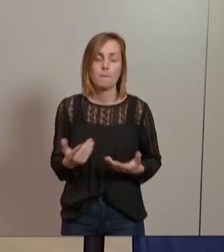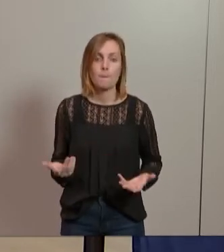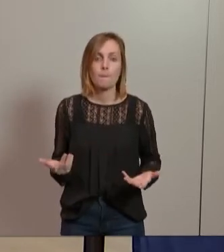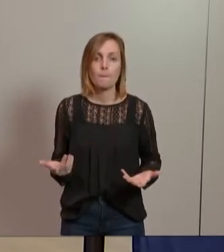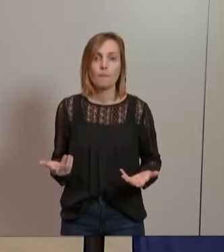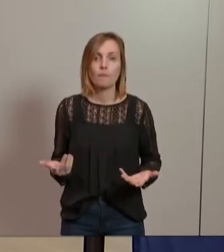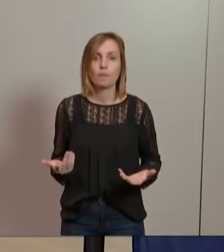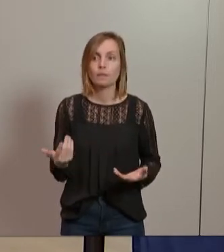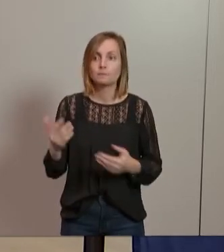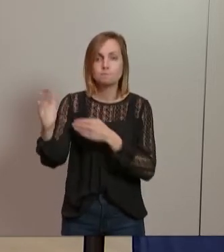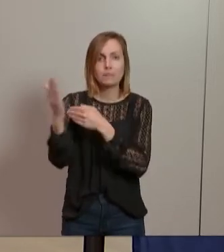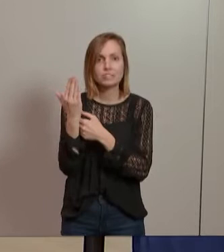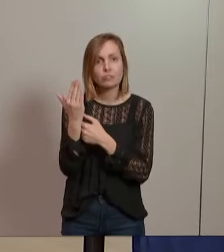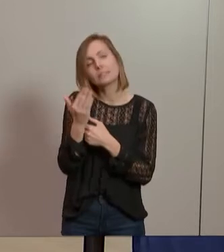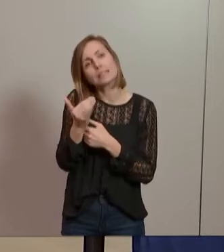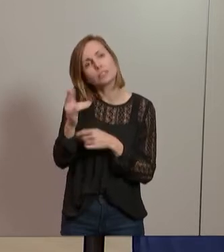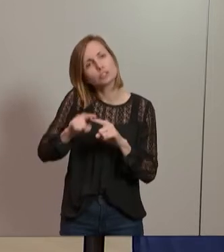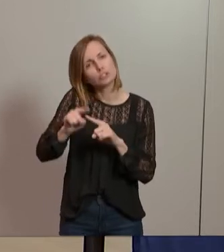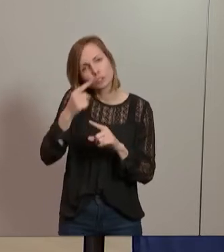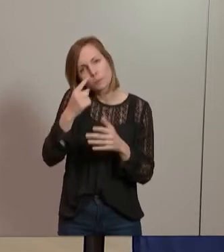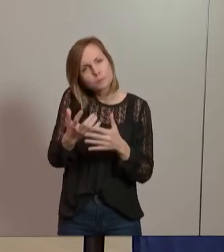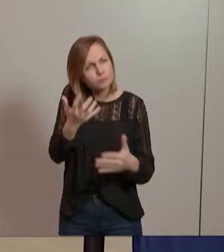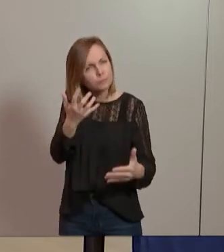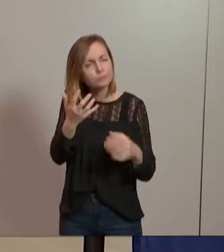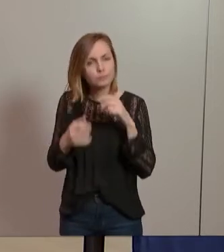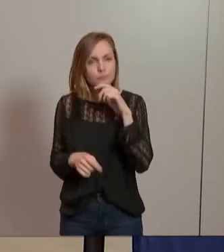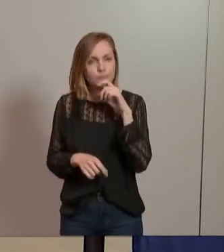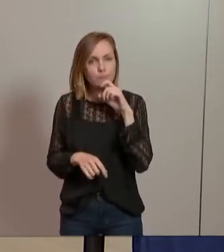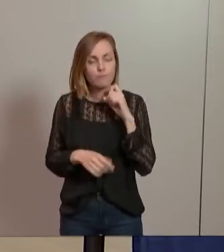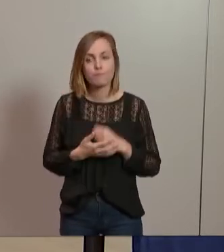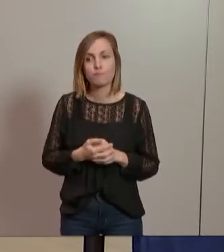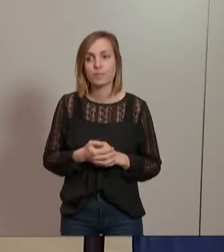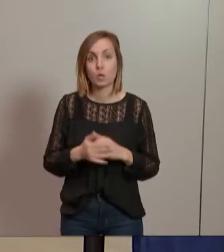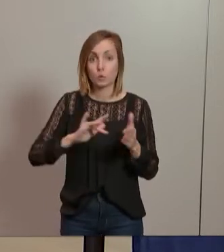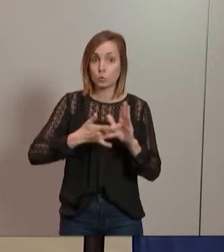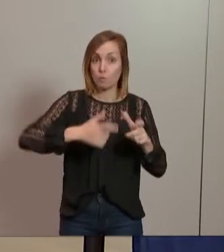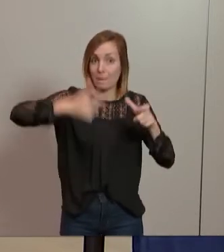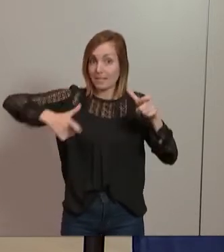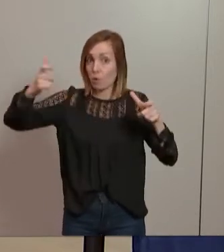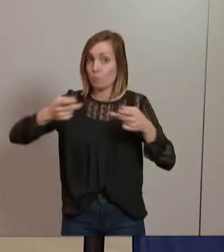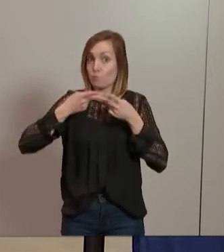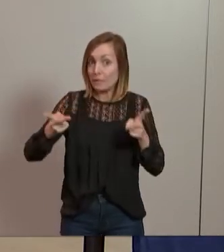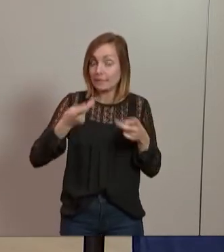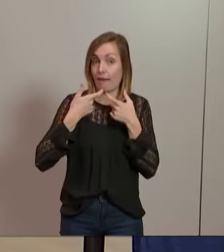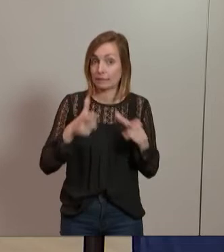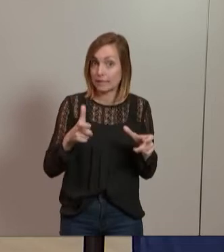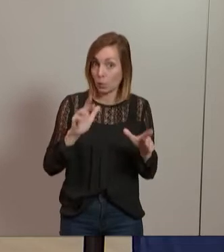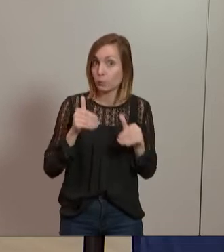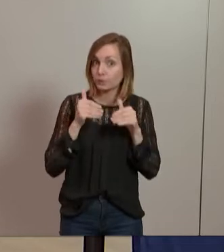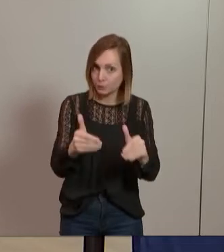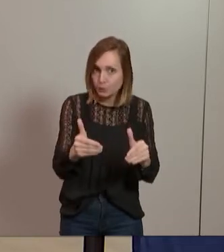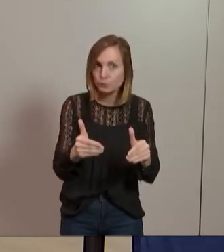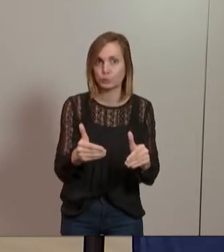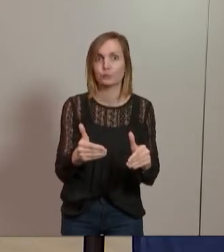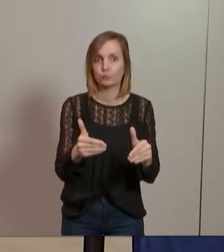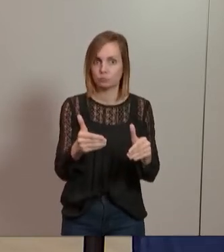Dans ce qui a été présenté, quelques faits nous semblent vraiment marquants. Le fait que la mise en accessibilité de l'ensemble des bâtiments publics de la ville soit poursuivie avec des